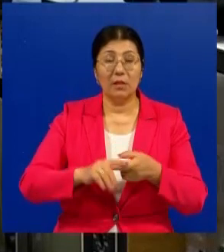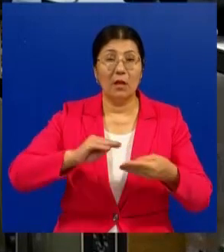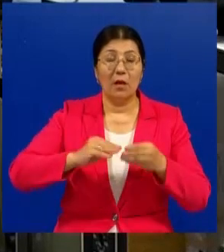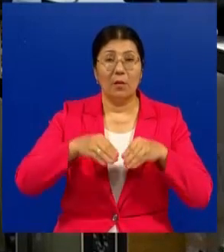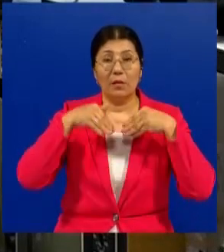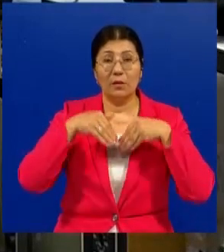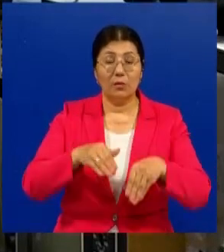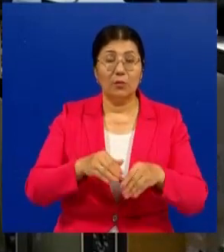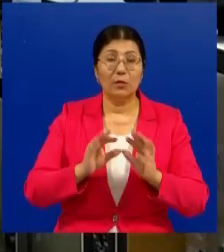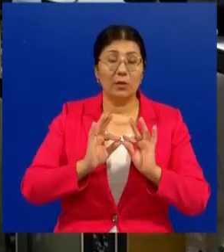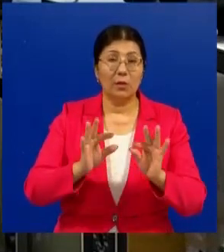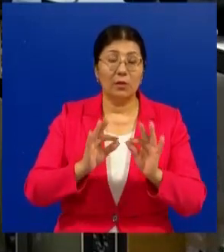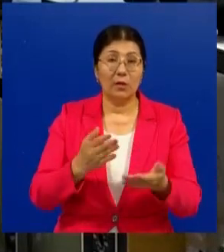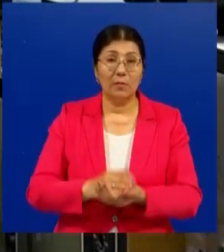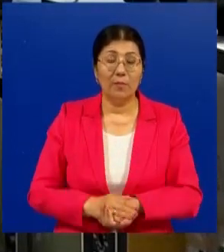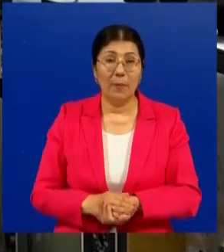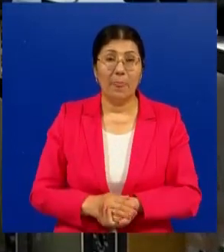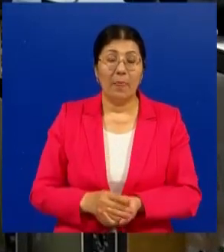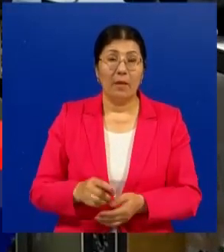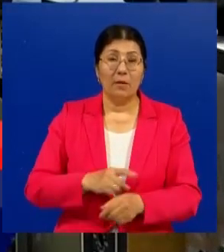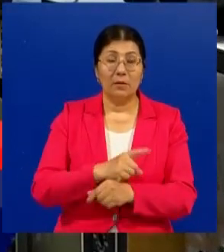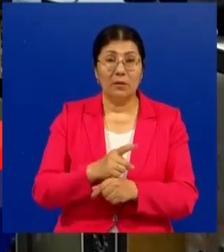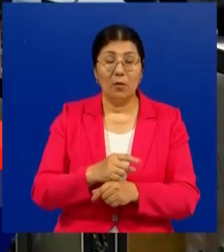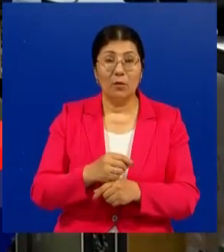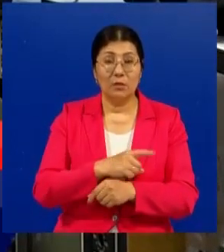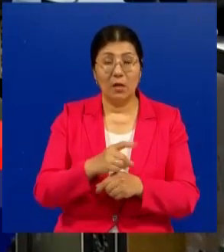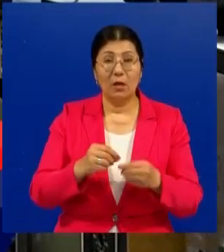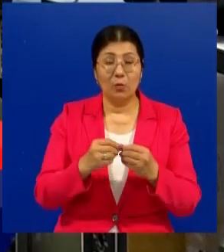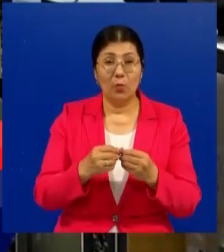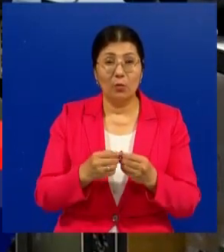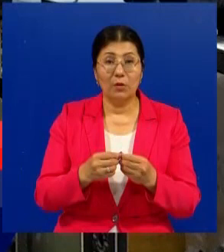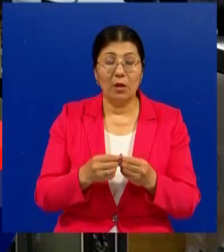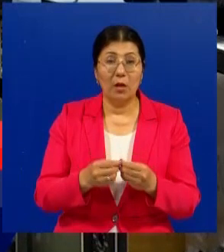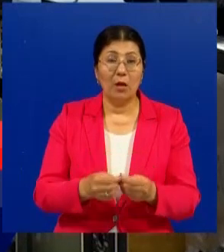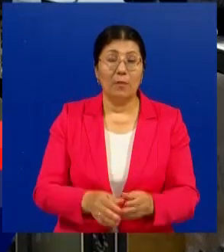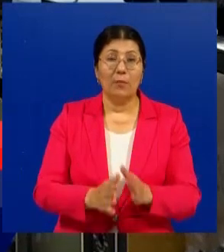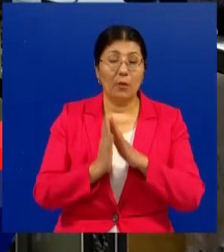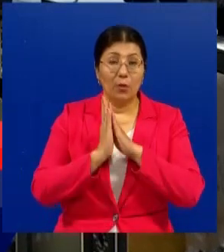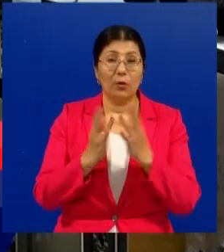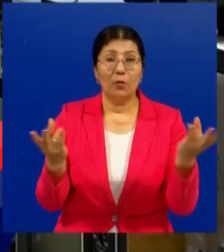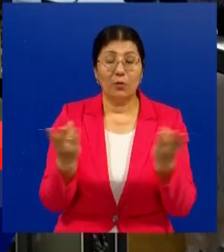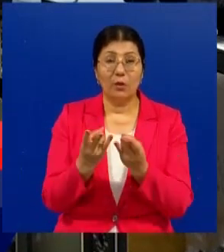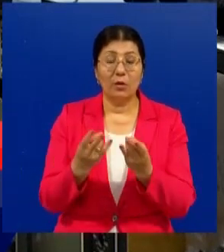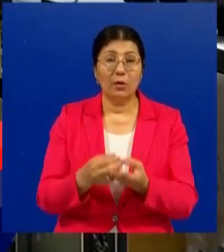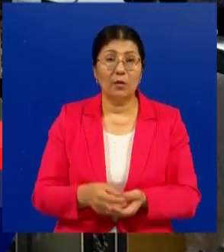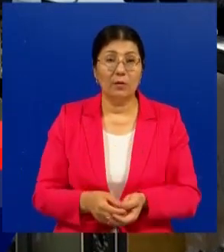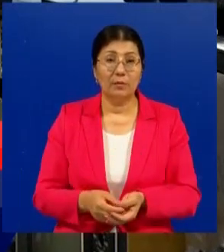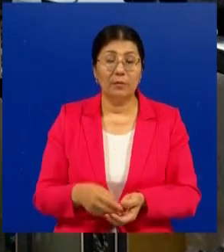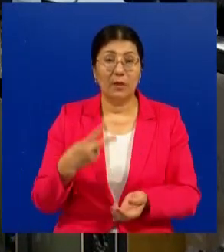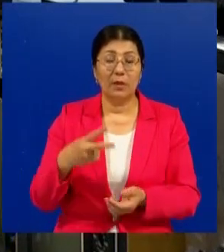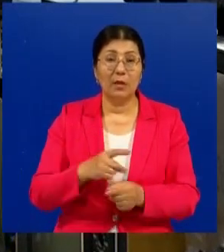Сағат 10, ең көп дегенде 10:30-да ұйықтау керек. Ұйқы алдында 2 сағат